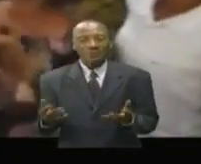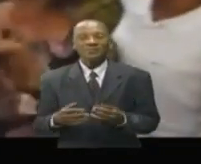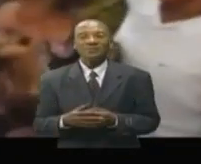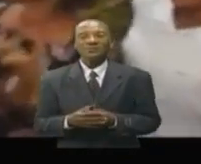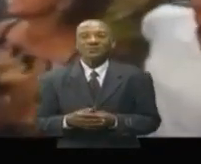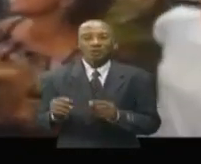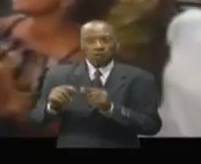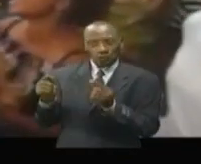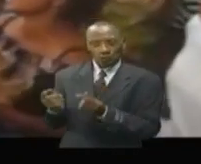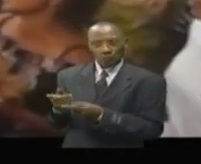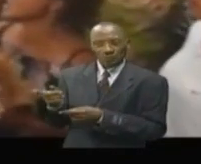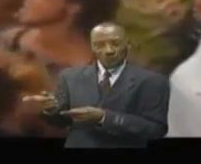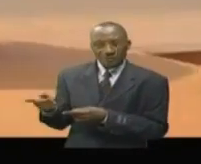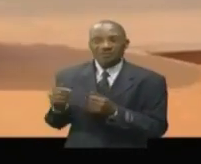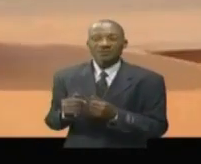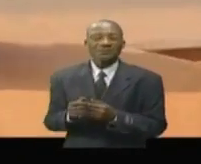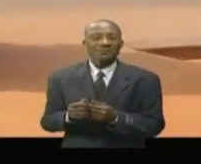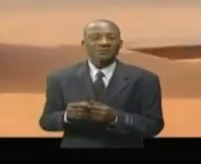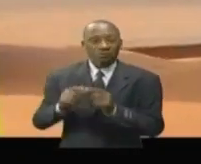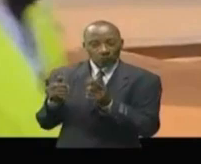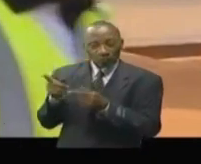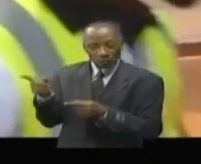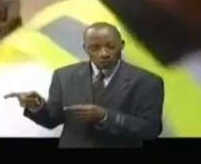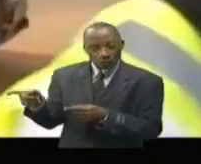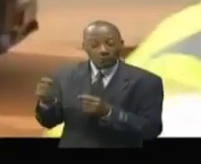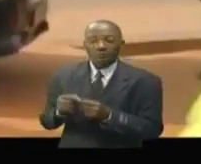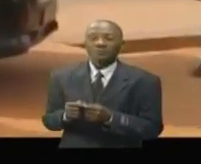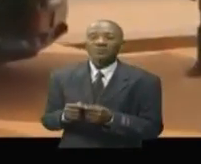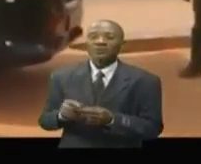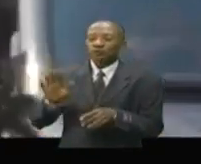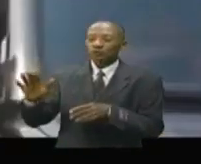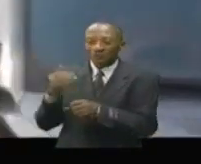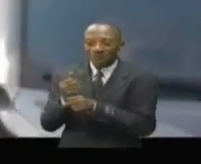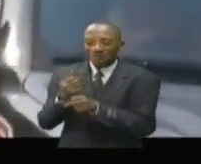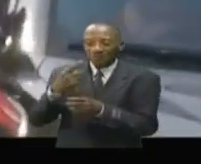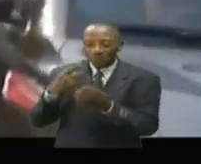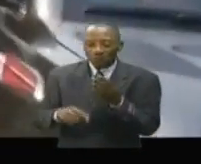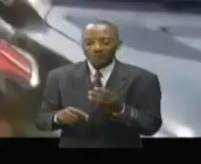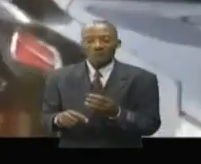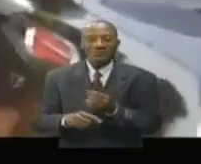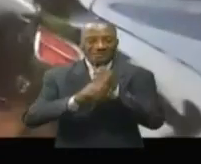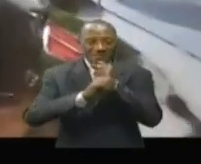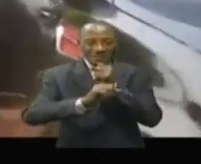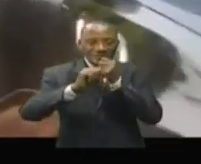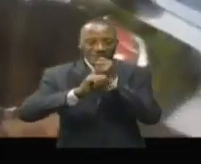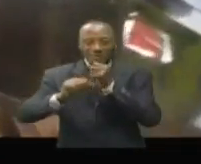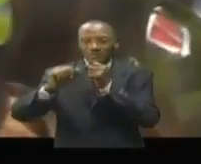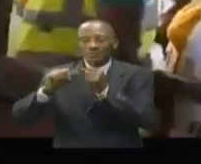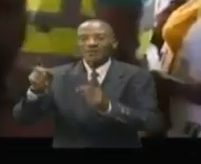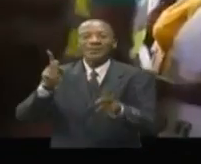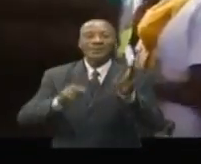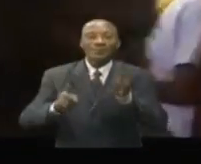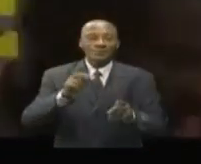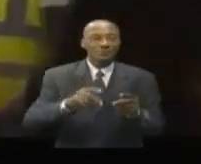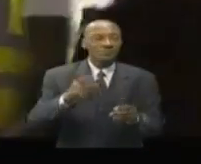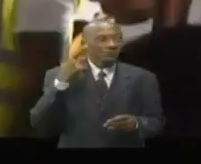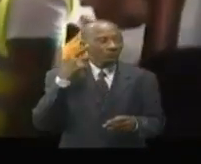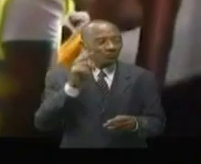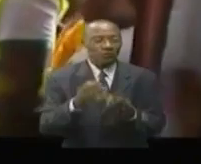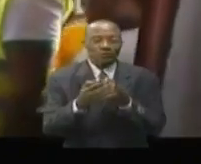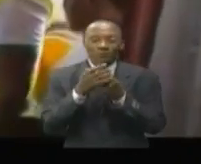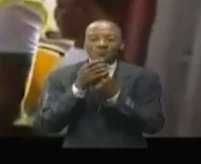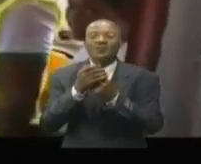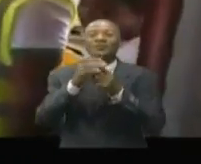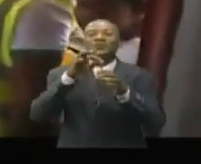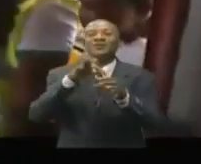à enregistrer de nouveaux membres à Kolwezi. Ce dimanche 25 septembre, la présidente nationale des sept structures